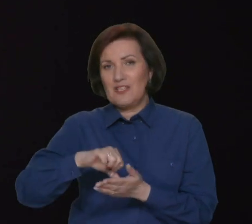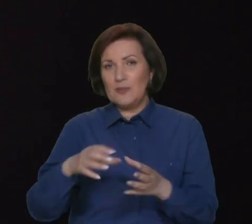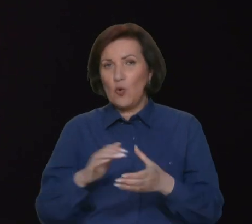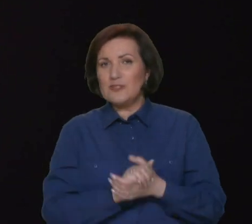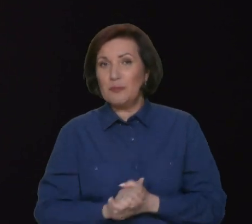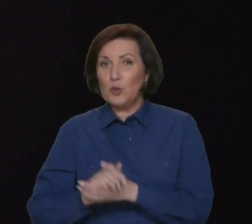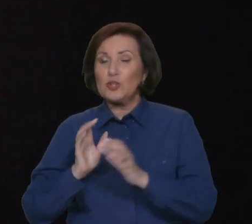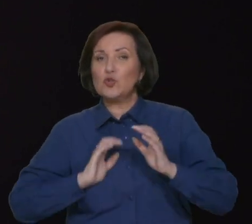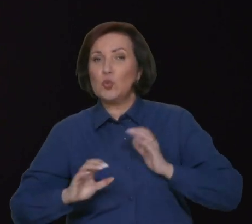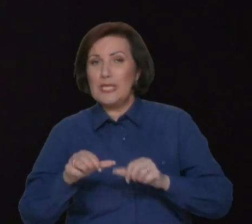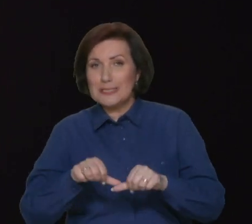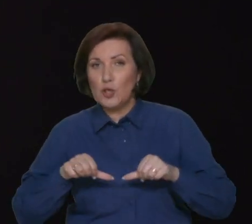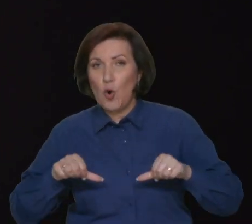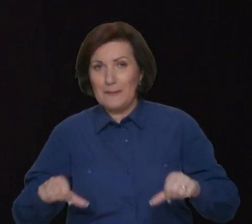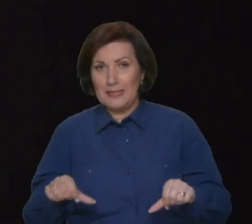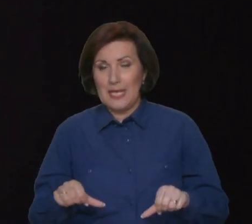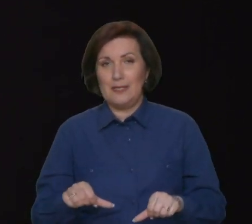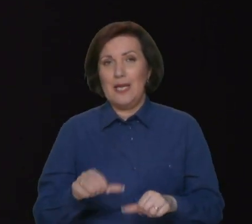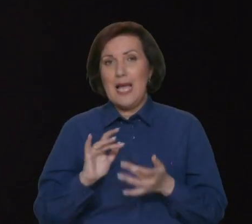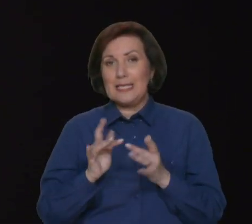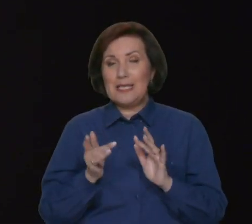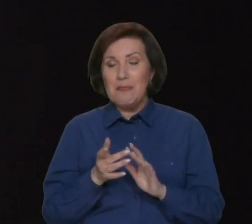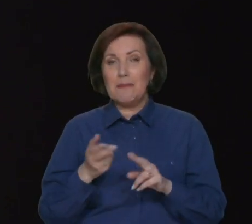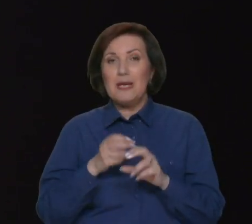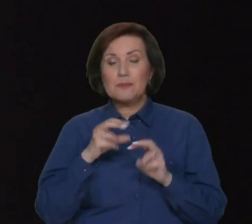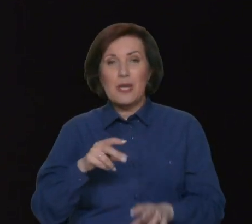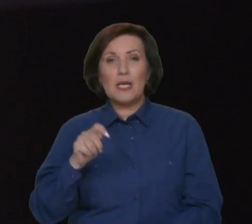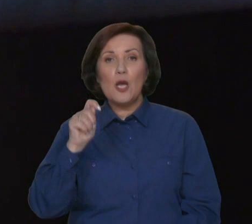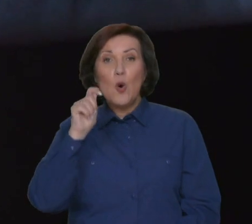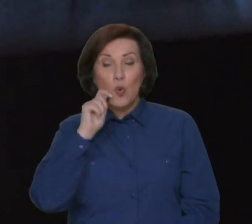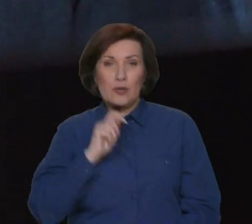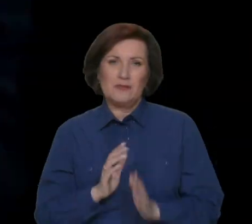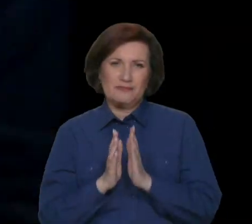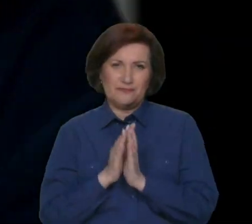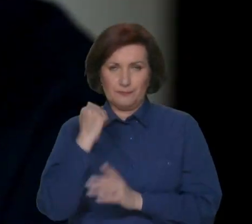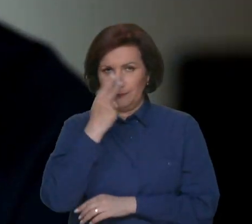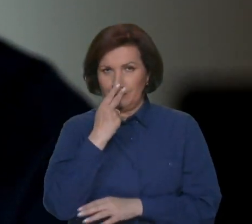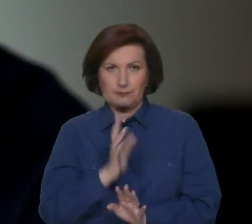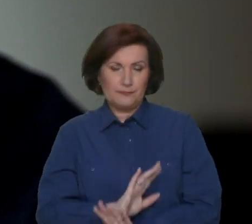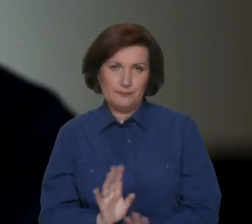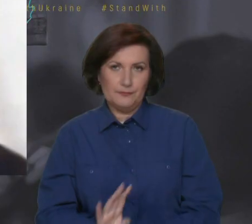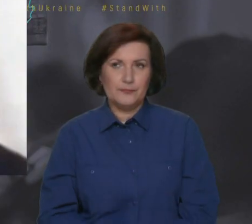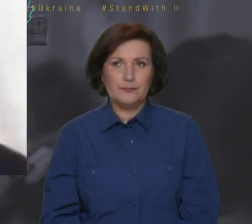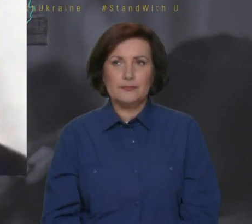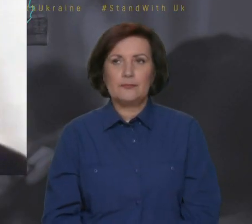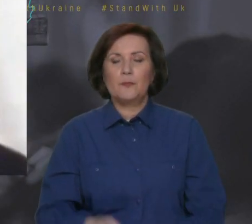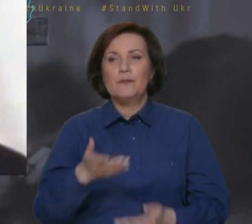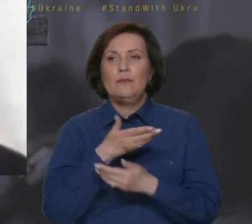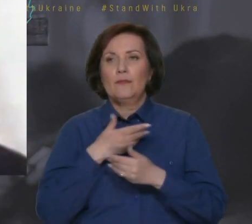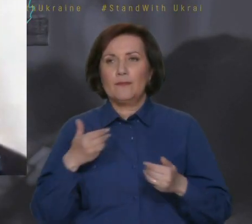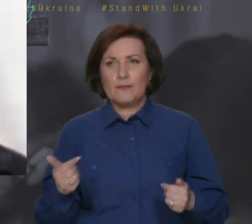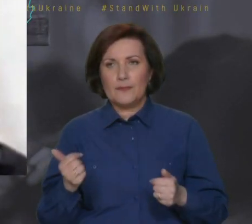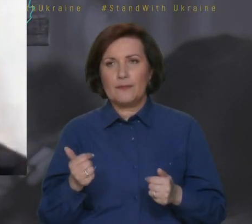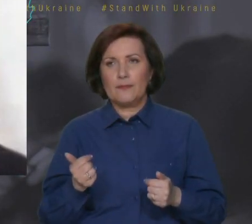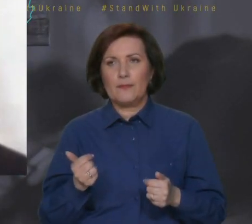спільноти «Студентський комітет кібербезпеки України з міркувань безпеки». Чоловік попросив не показувати його обличчя. Ми